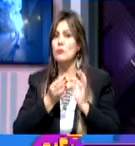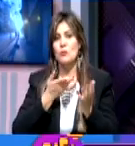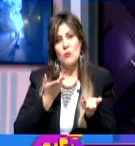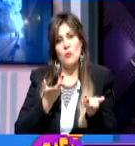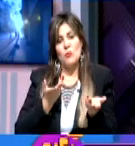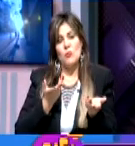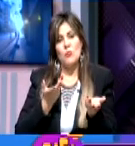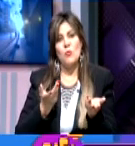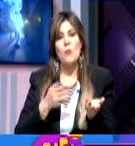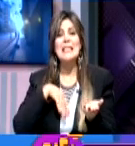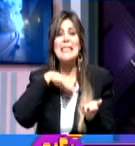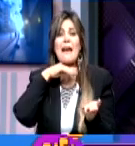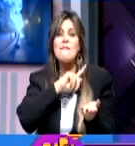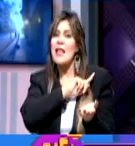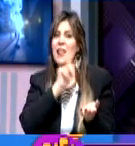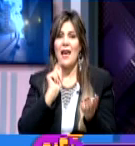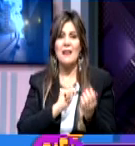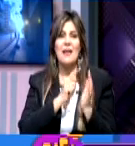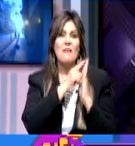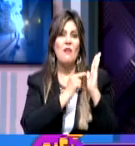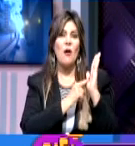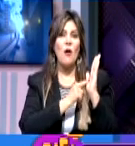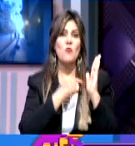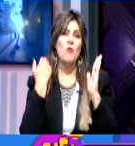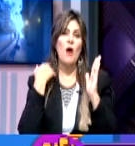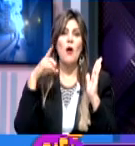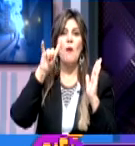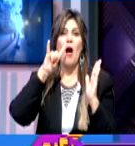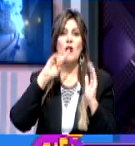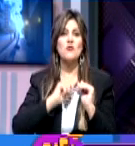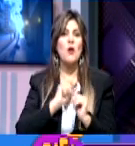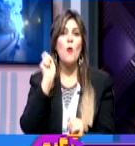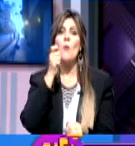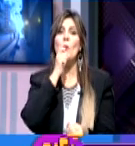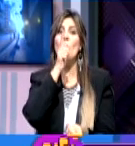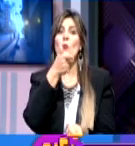كافية، لأننا سنجد في القانون رقم 10 نصا على